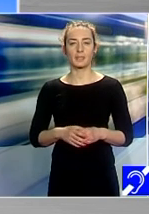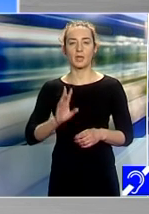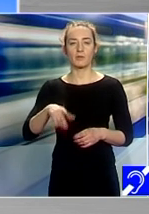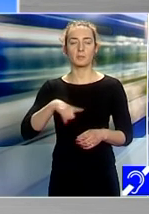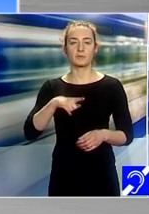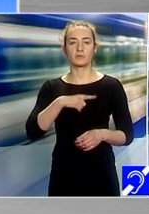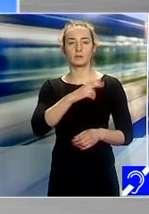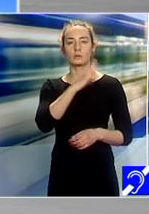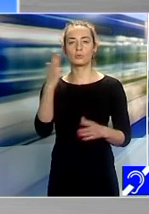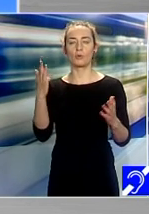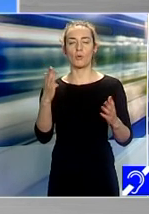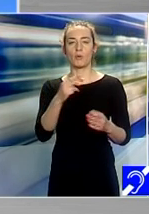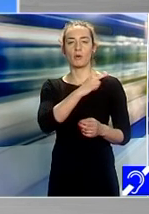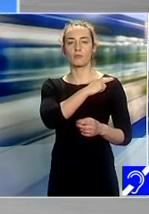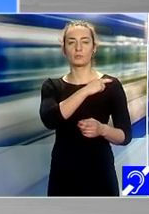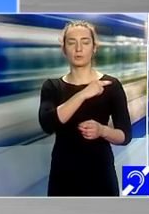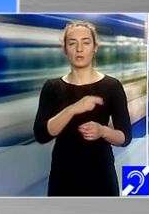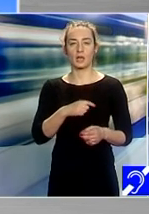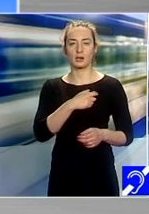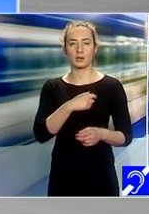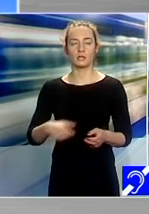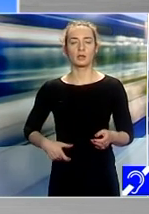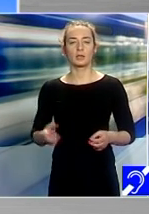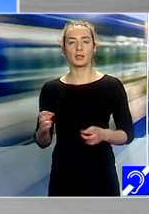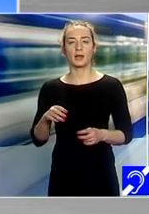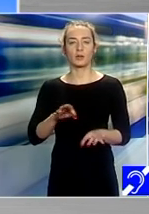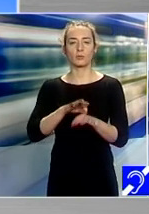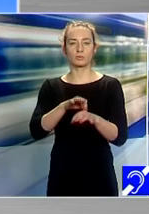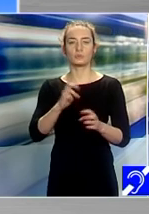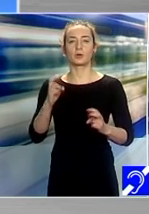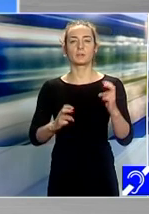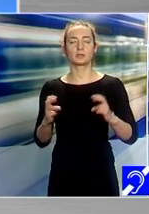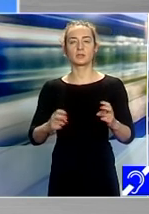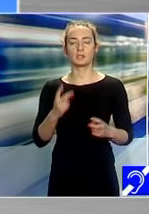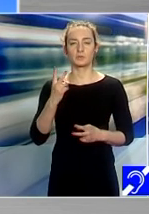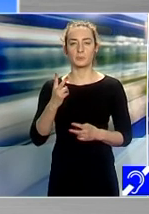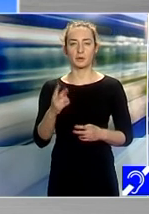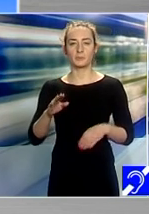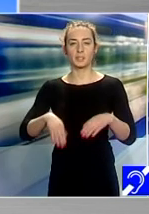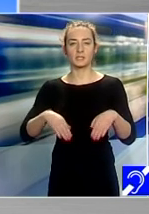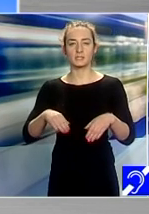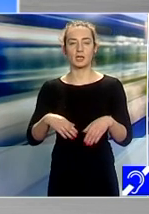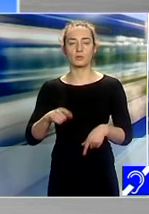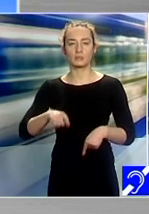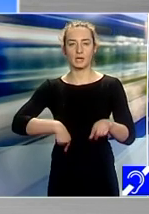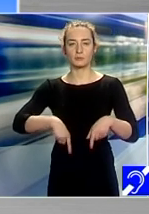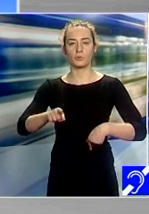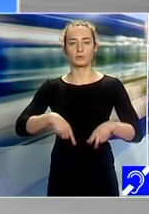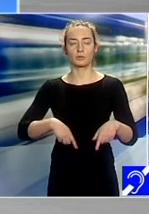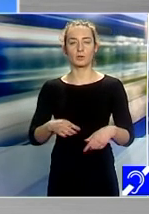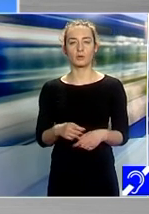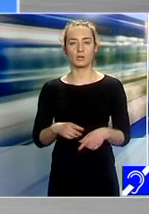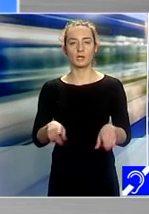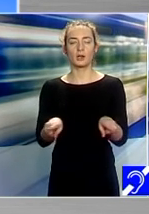9 funcționari publici care conduceau instituții importante în Ministerul Transporturilor,